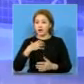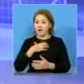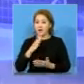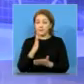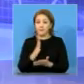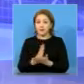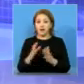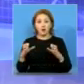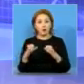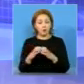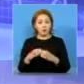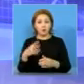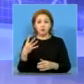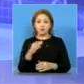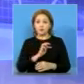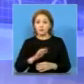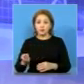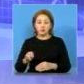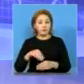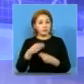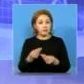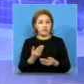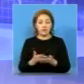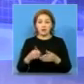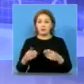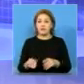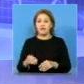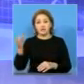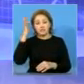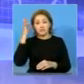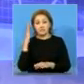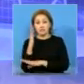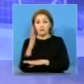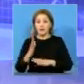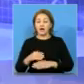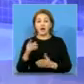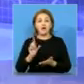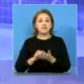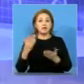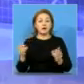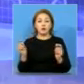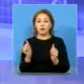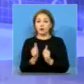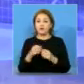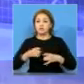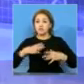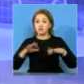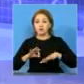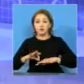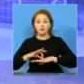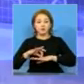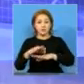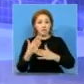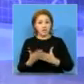парыз қоғамдық қорынан 4 миллион теңге бөлінді. Бұдан былай ескерткіш маңы ардагерлер бас қосатын салтанатты шара өткізетін